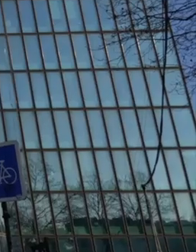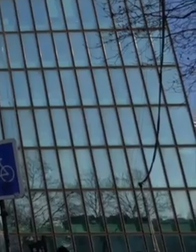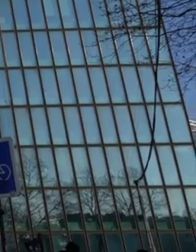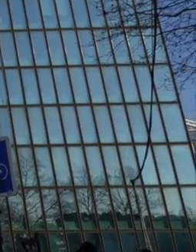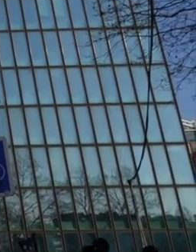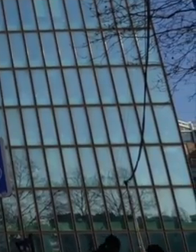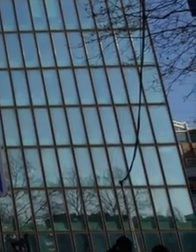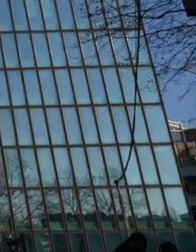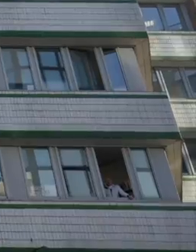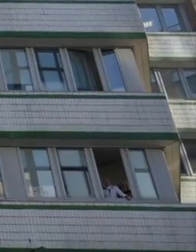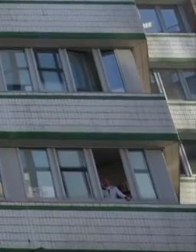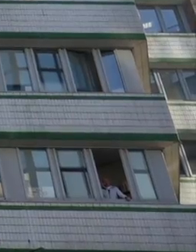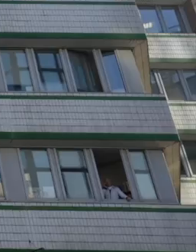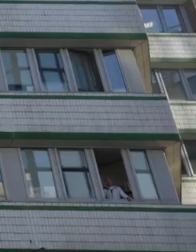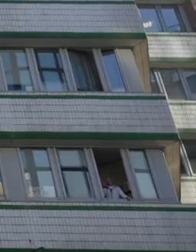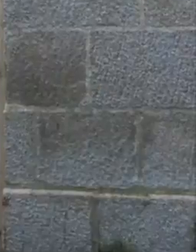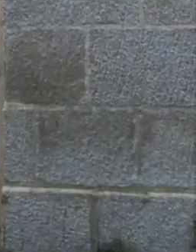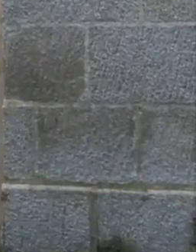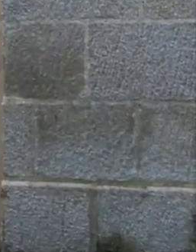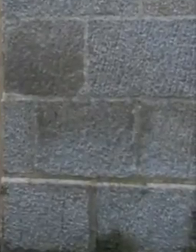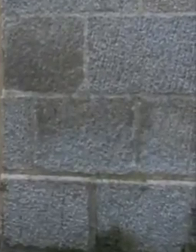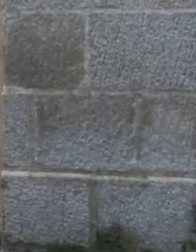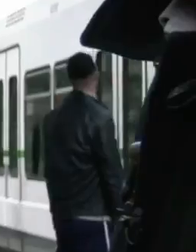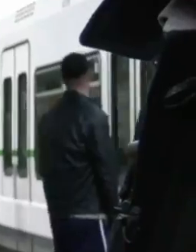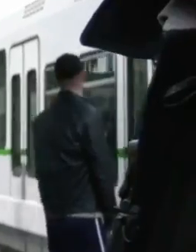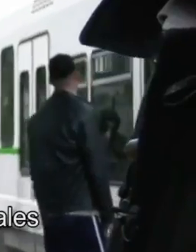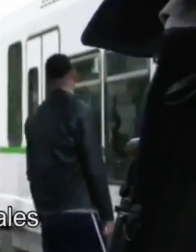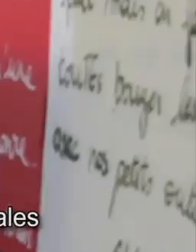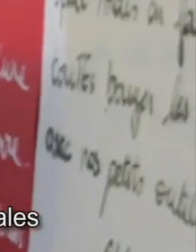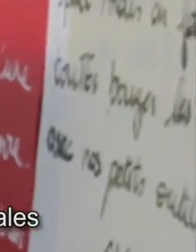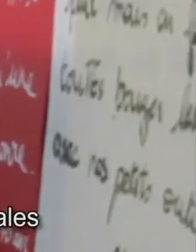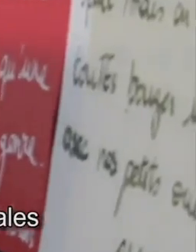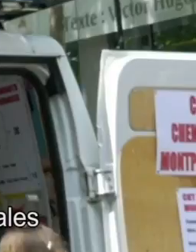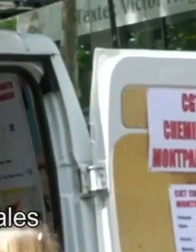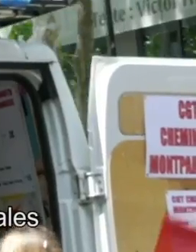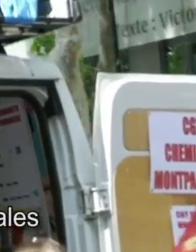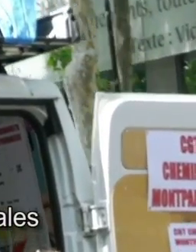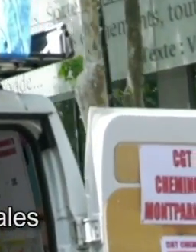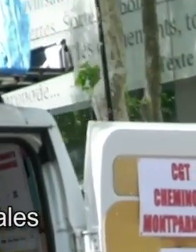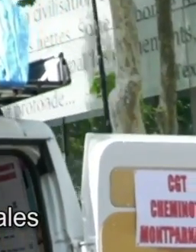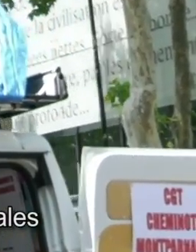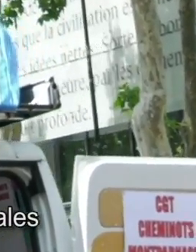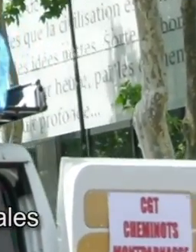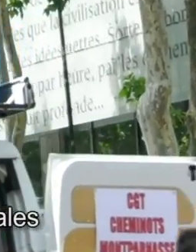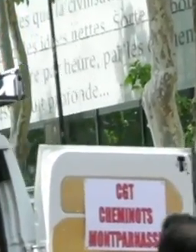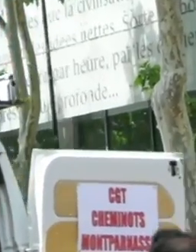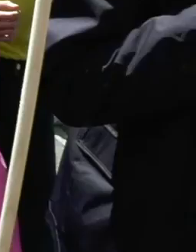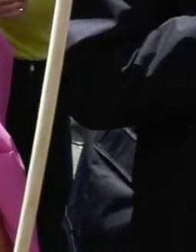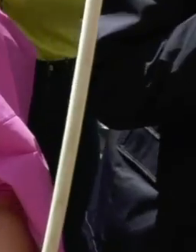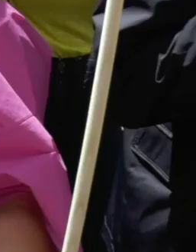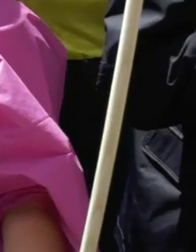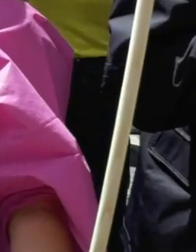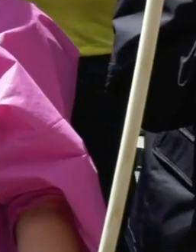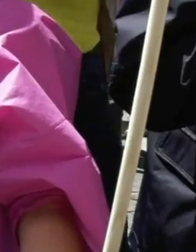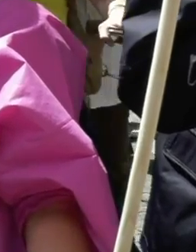niveau. Notre organisation doit se transformer pour anticiper les mutations du travail qui s'opèrent et pour obtenir de nouvelles conquêtes sociales. C'est à